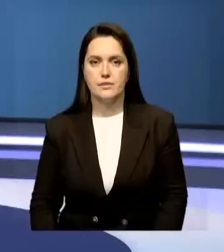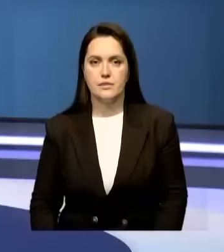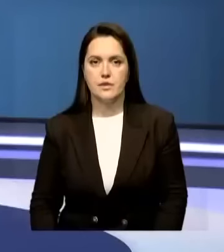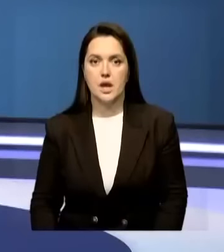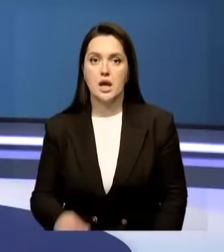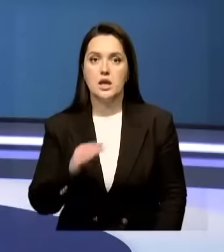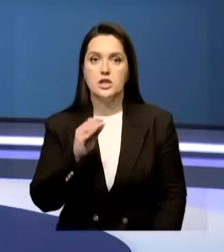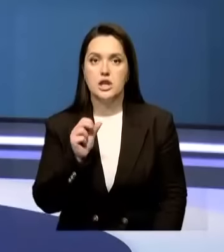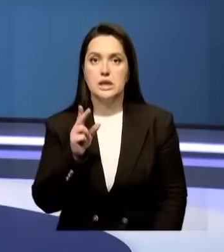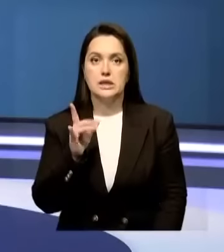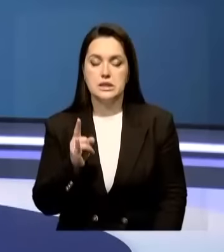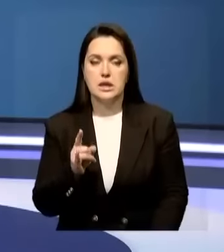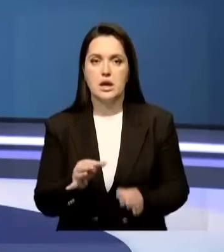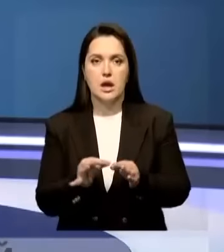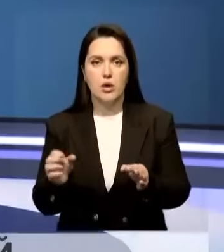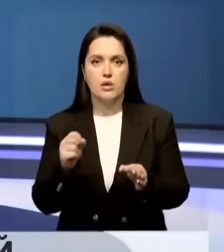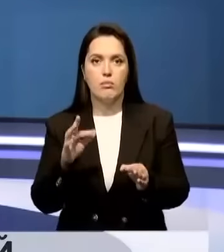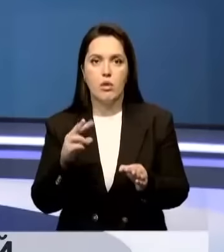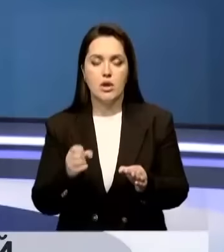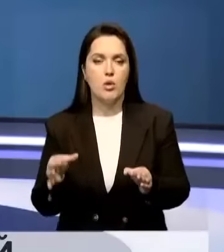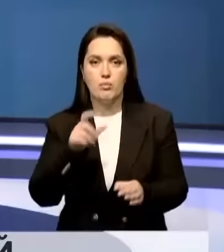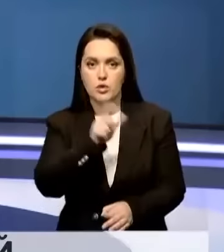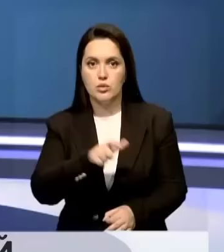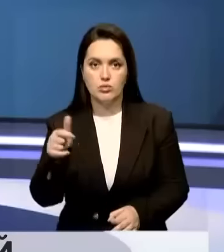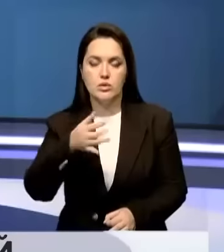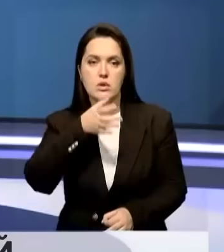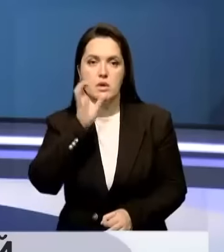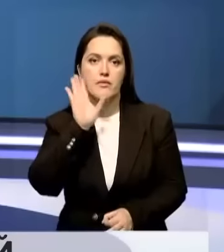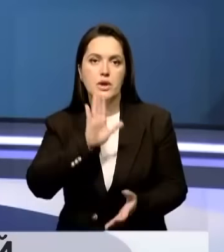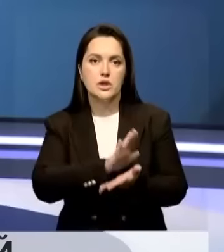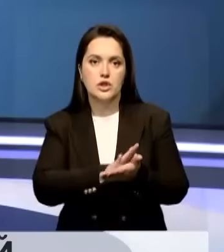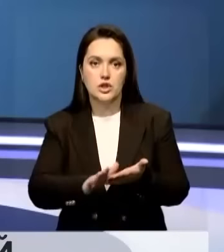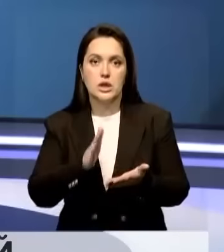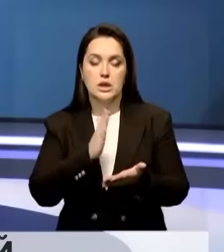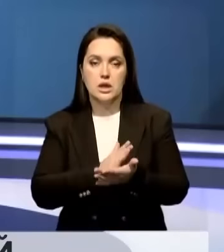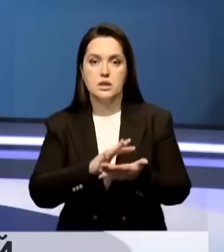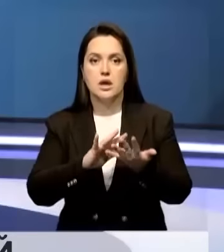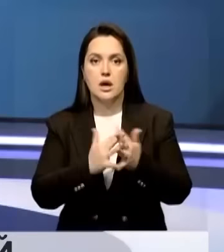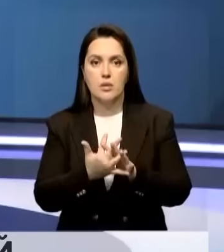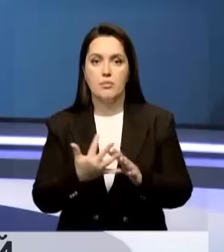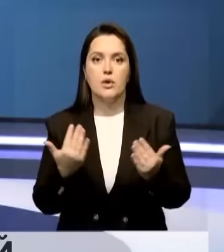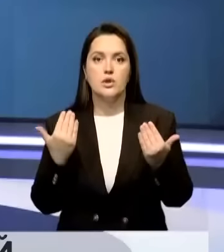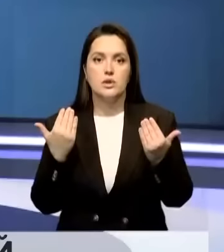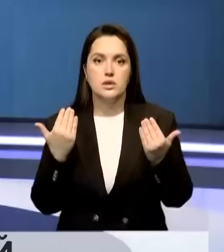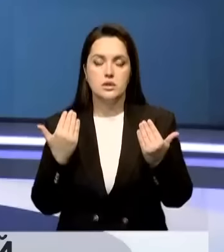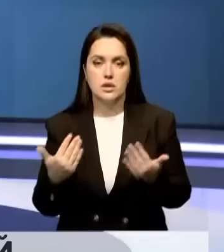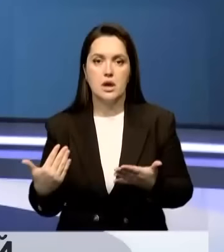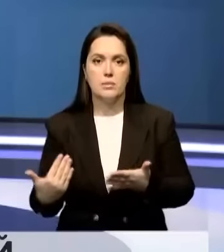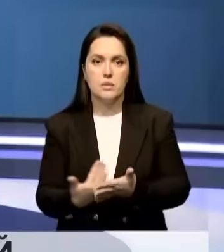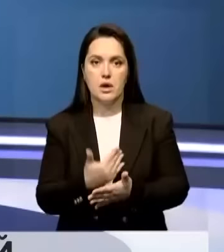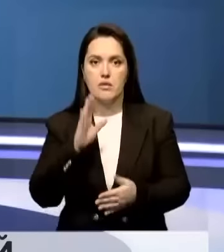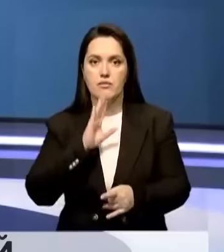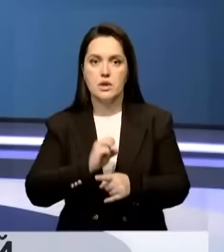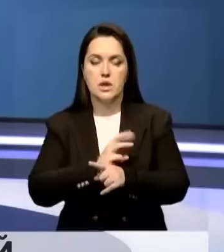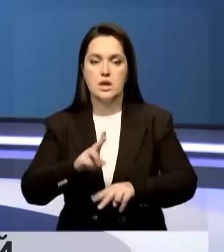Все жители Жаксинского района Акмолинской области теперь обеспечены питьевой водой. В населенных пунктах региона в последние годы полностью